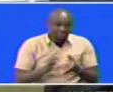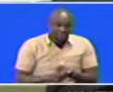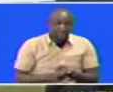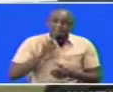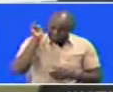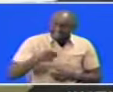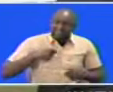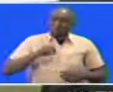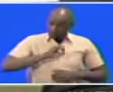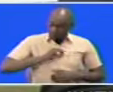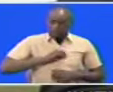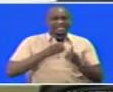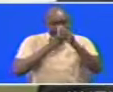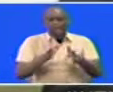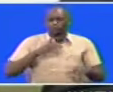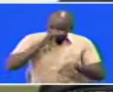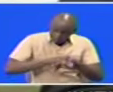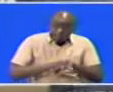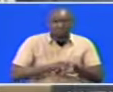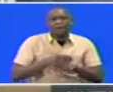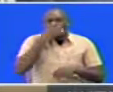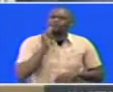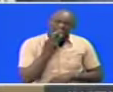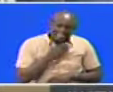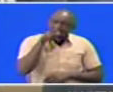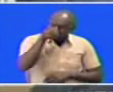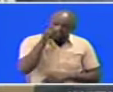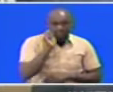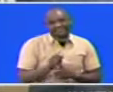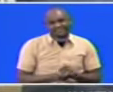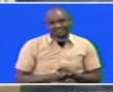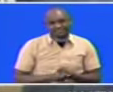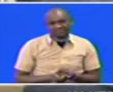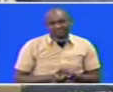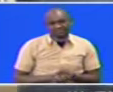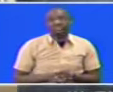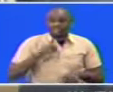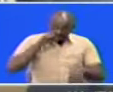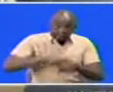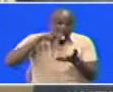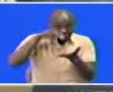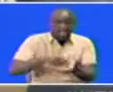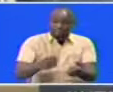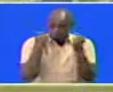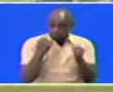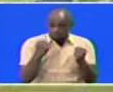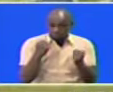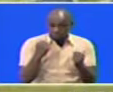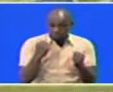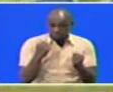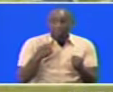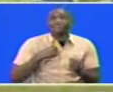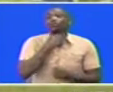have our own leader, somebody who is credible, Musalia. Tukisimama pamoja, tukisimama tuwe imara. Na